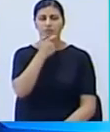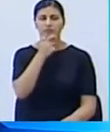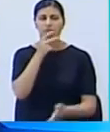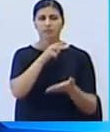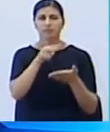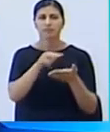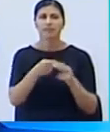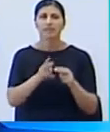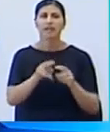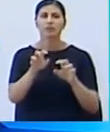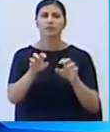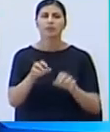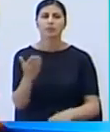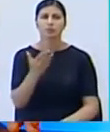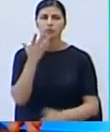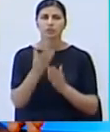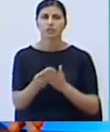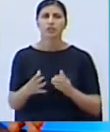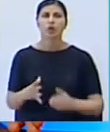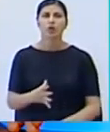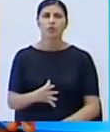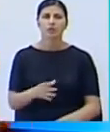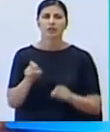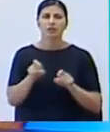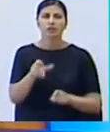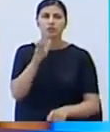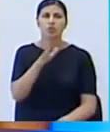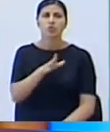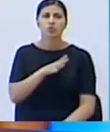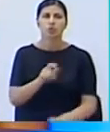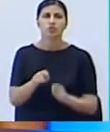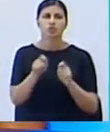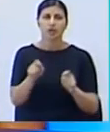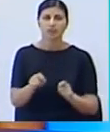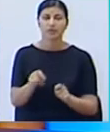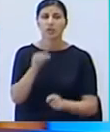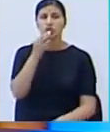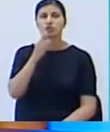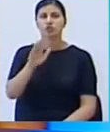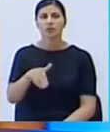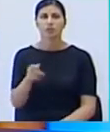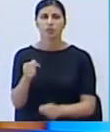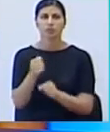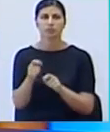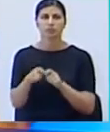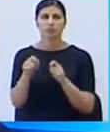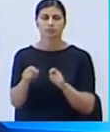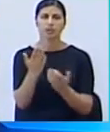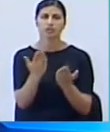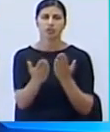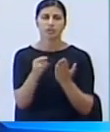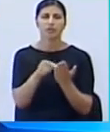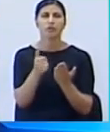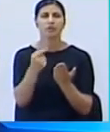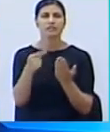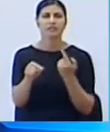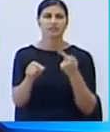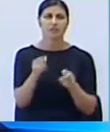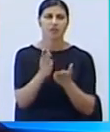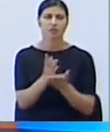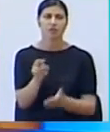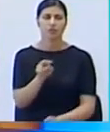იმ კანონმდებლობას რომელიც ჩვენი ყოფნის დროს არის შექმნილი და იმ კანონმდებლობას რომელიც ჩვენ შემდგომ არის და უჩვენოდ გაკეთებული რა განსხვავებაა მათ